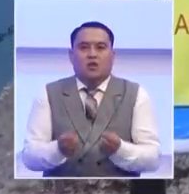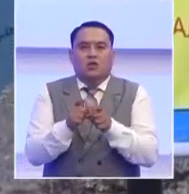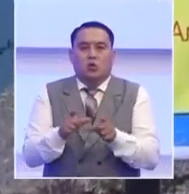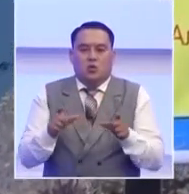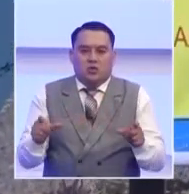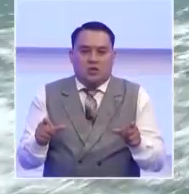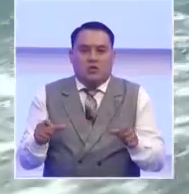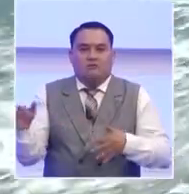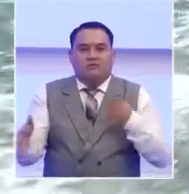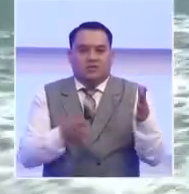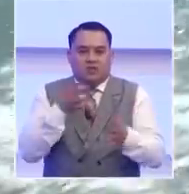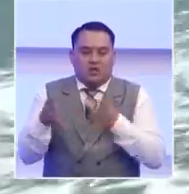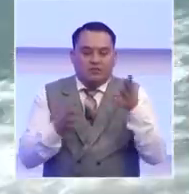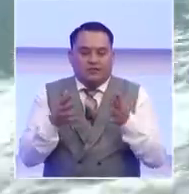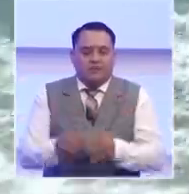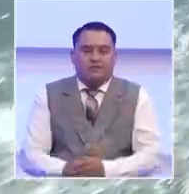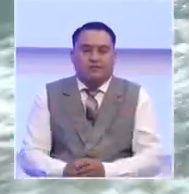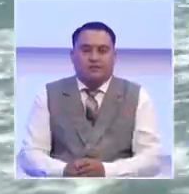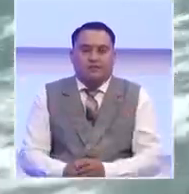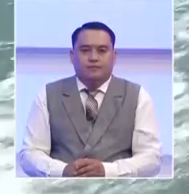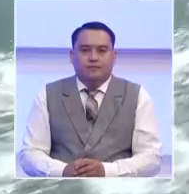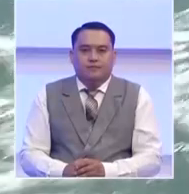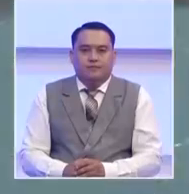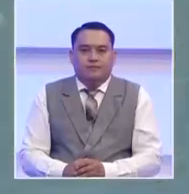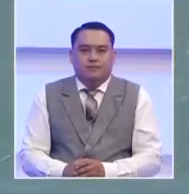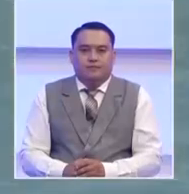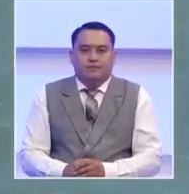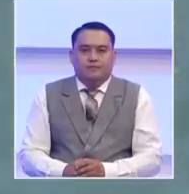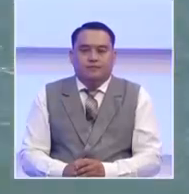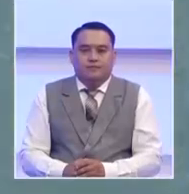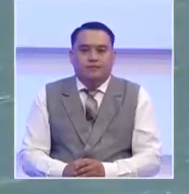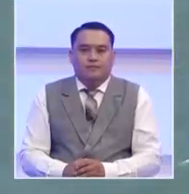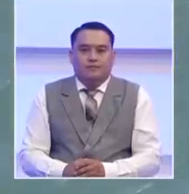попавших снежные заносы. Антон Хатиновский, телеканал ЖТСУ, Алакульский район, при